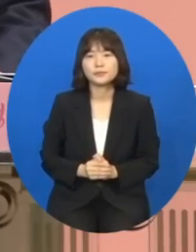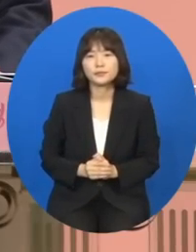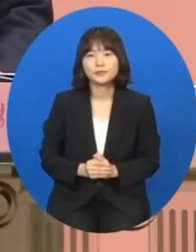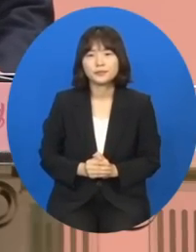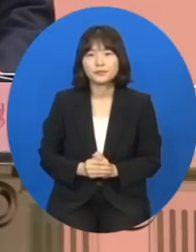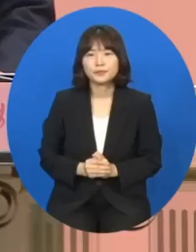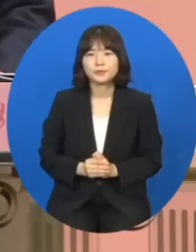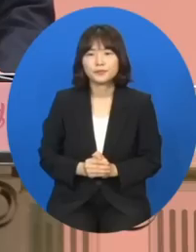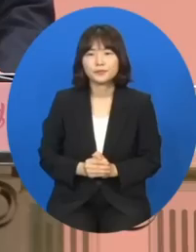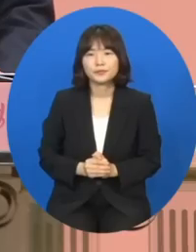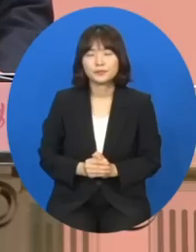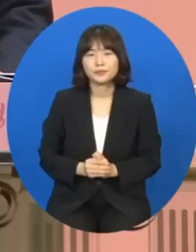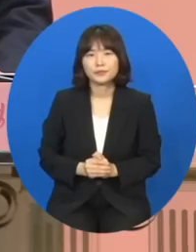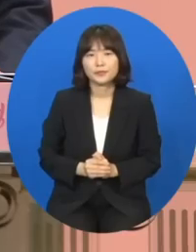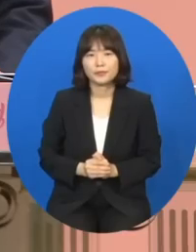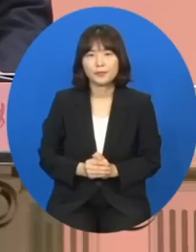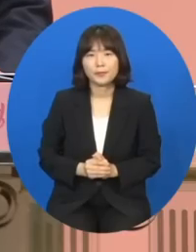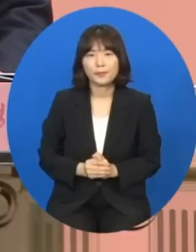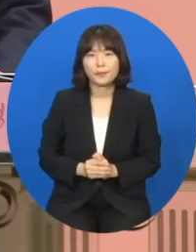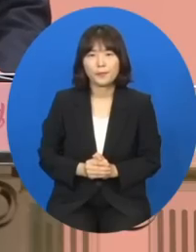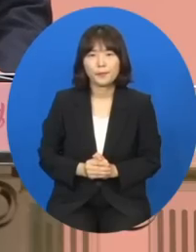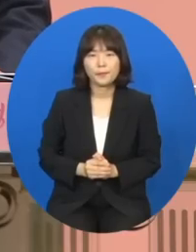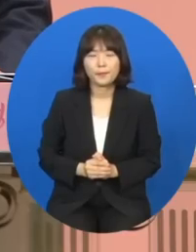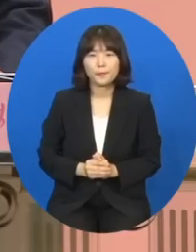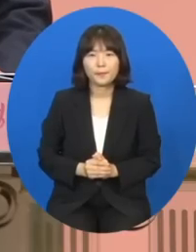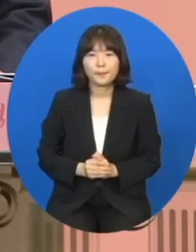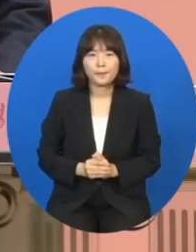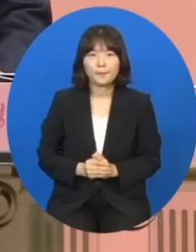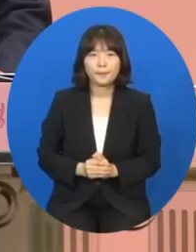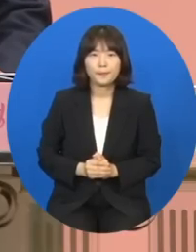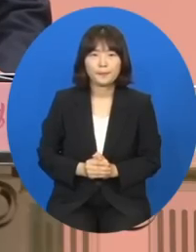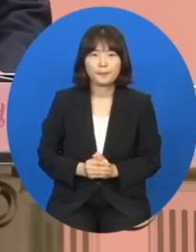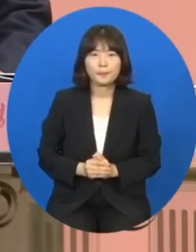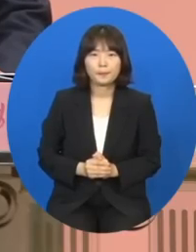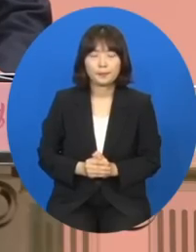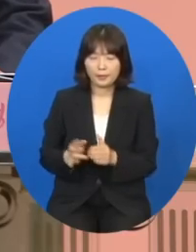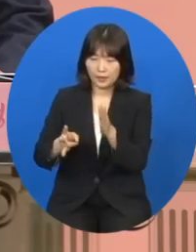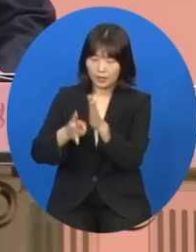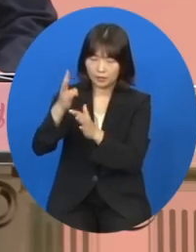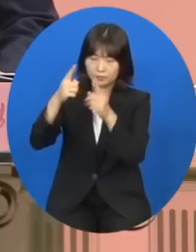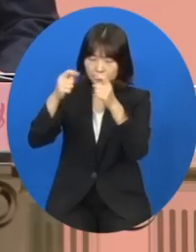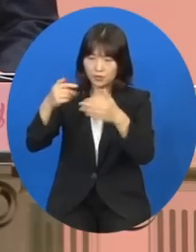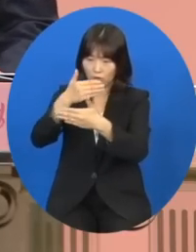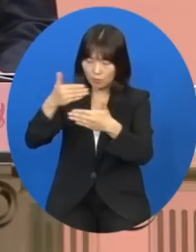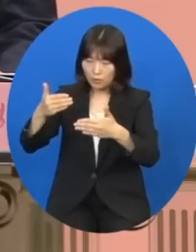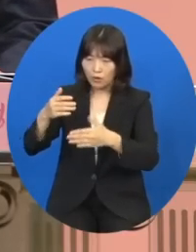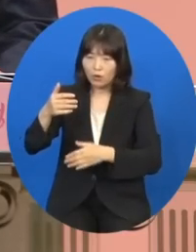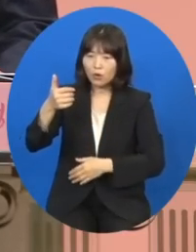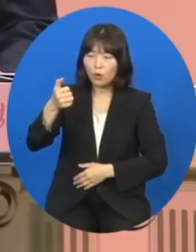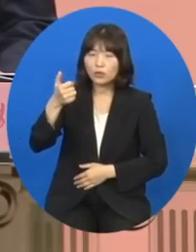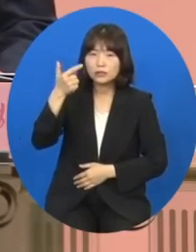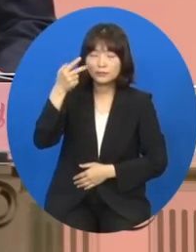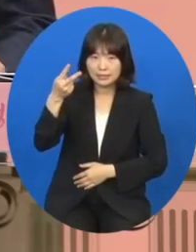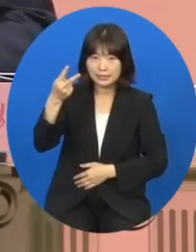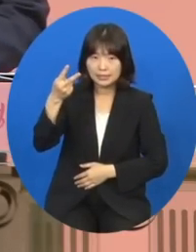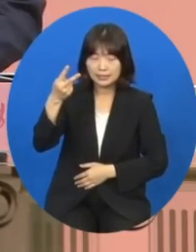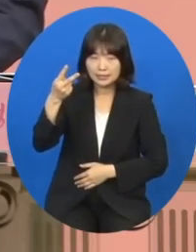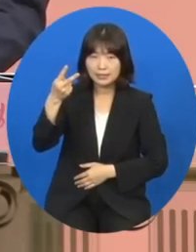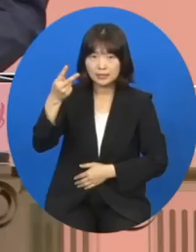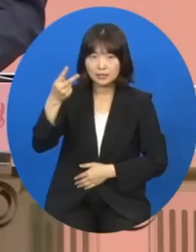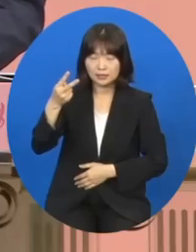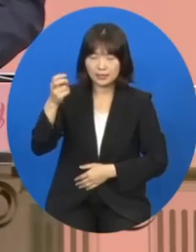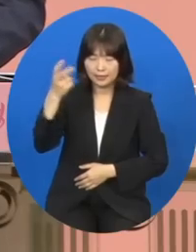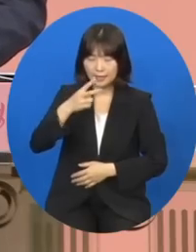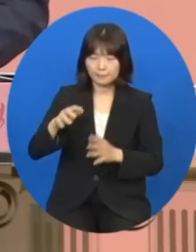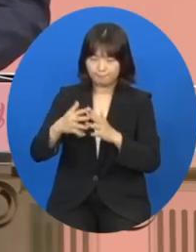트워크 줄 송암 월 위배 on the da 예루살렘의 성격은 52일 만에 채 권 되었습니다 이곳에서